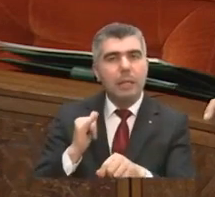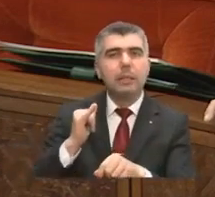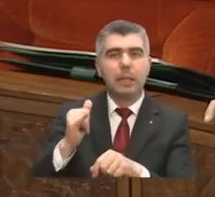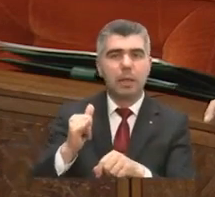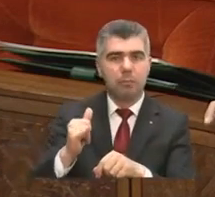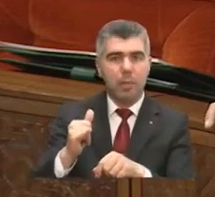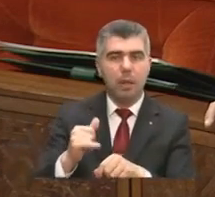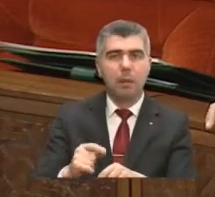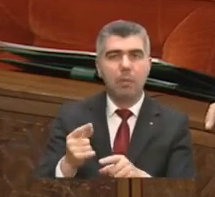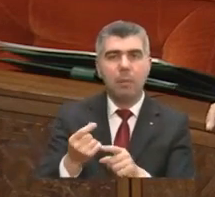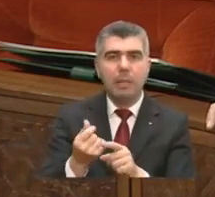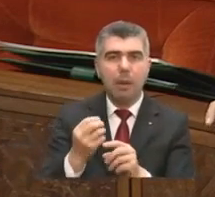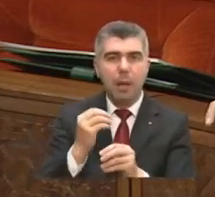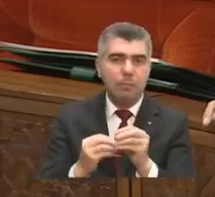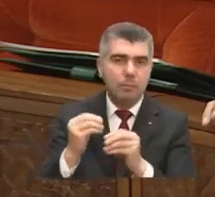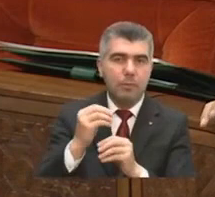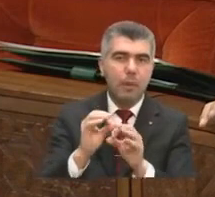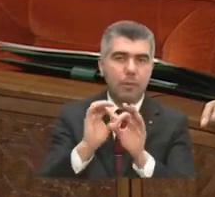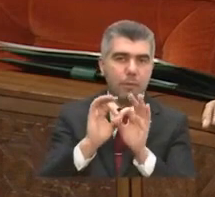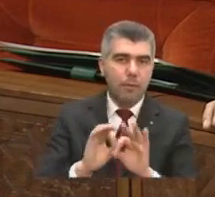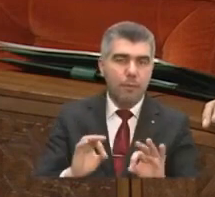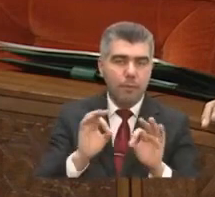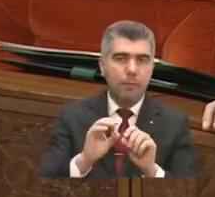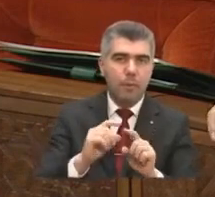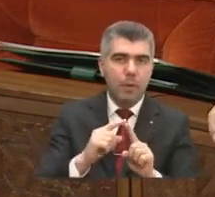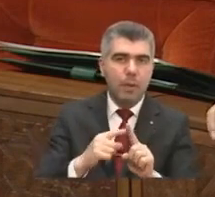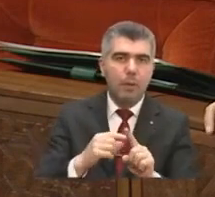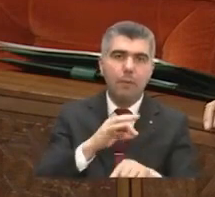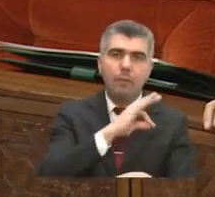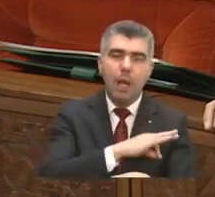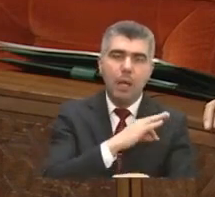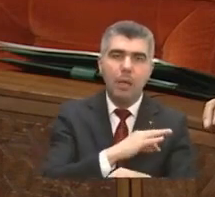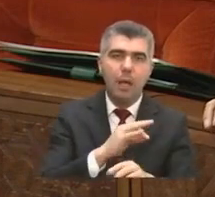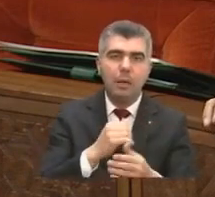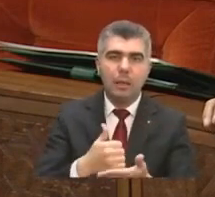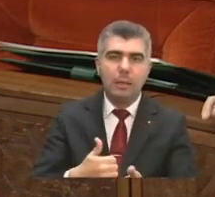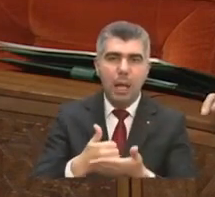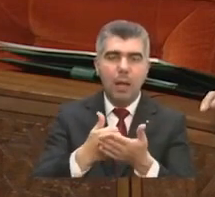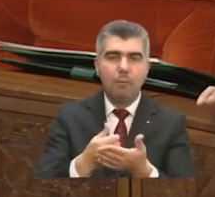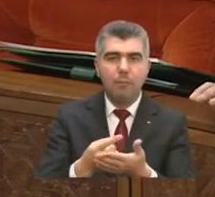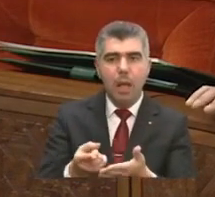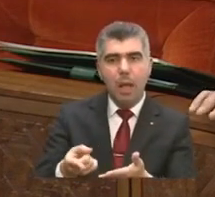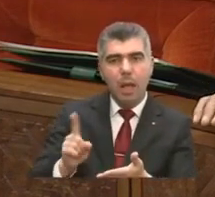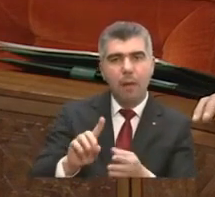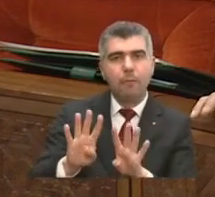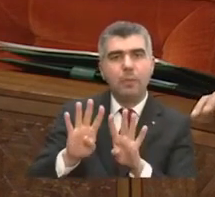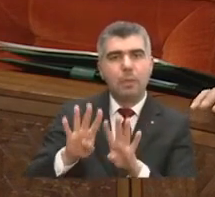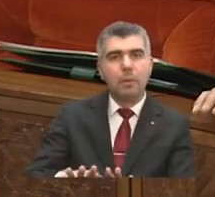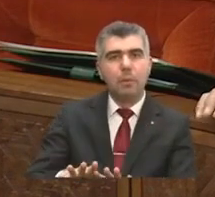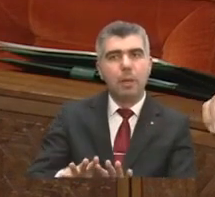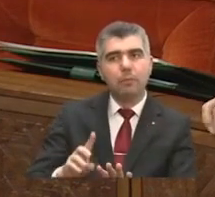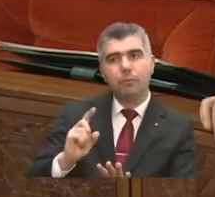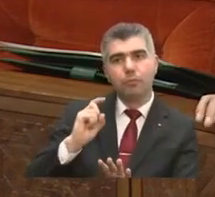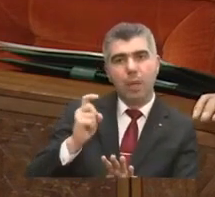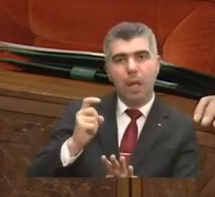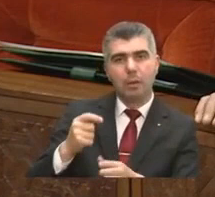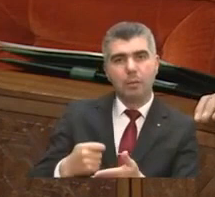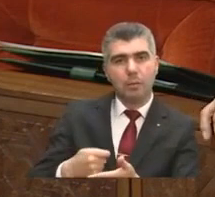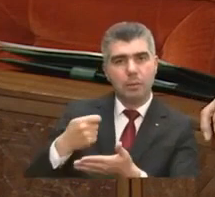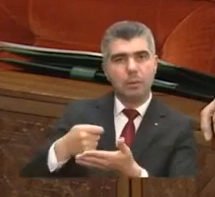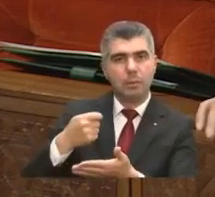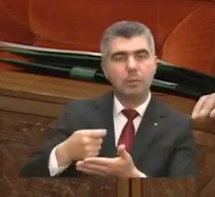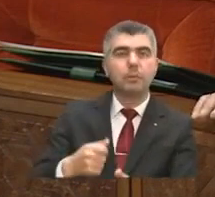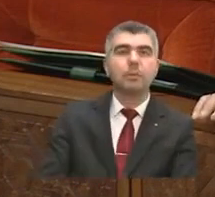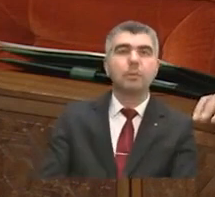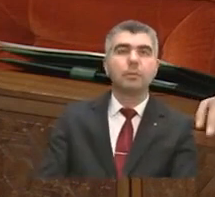ديالو. وتيستافدوا هاد المركبات من دعم قدره تقريبا 1800 درهم في كل دفعة. بالنسبة للحاجيات